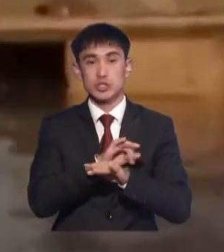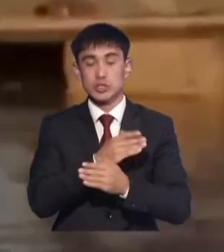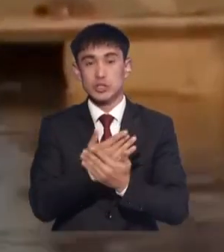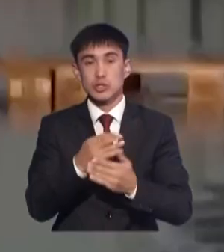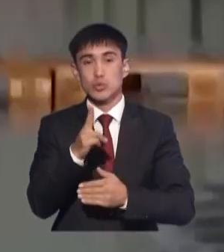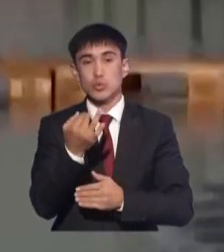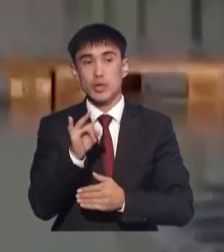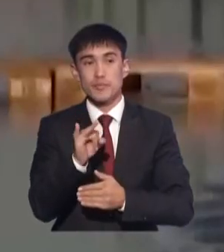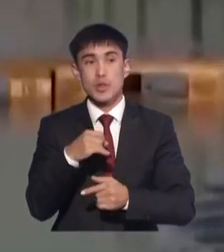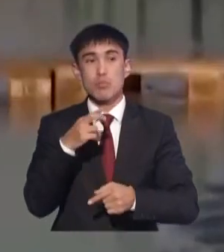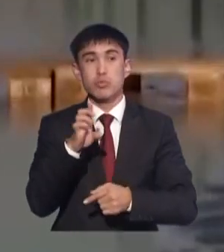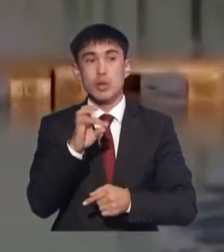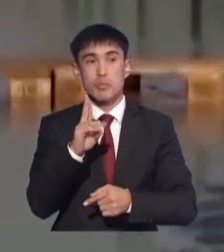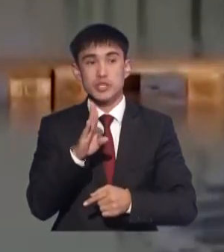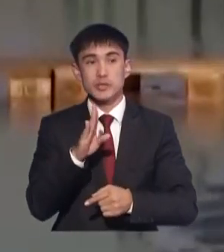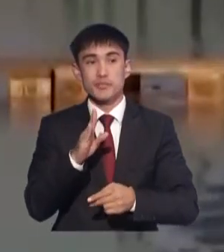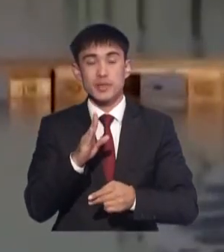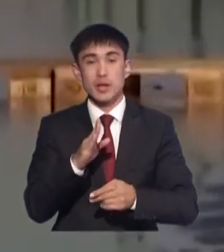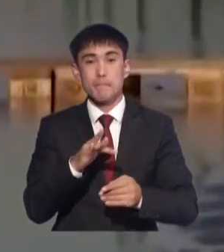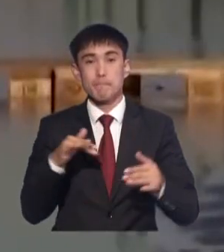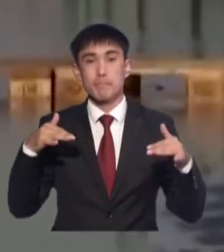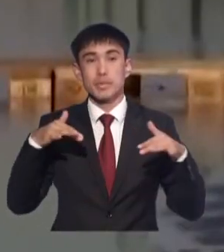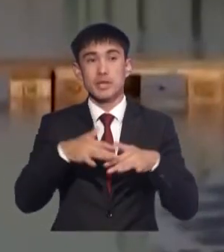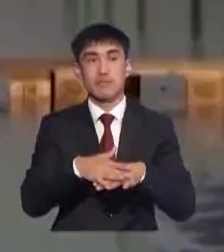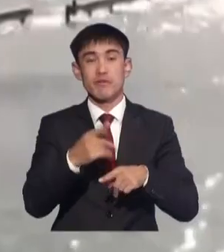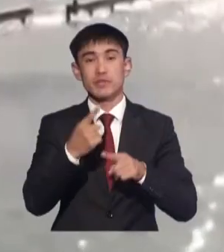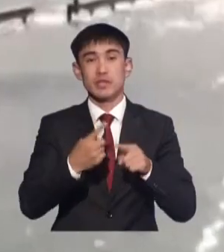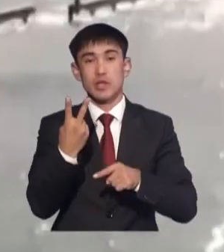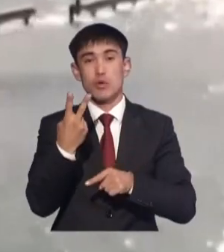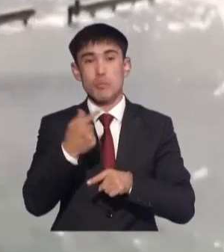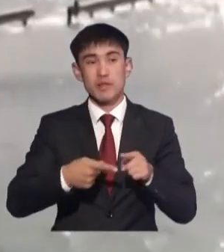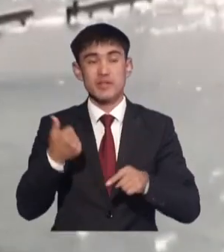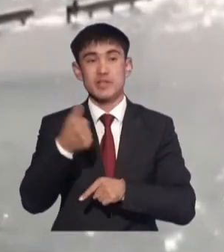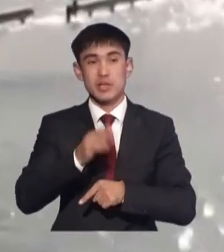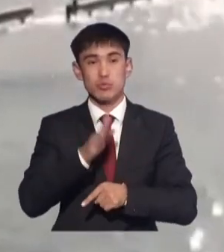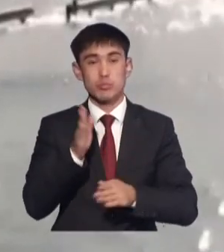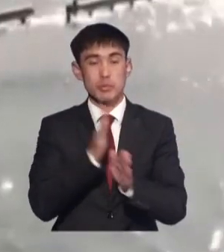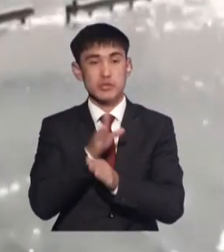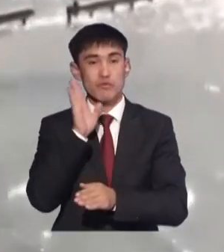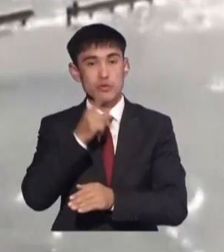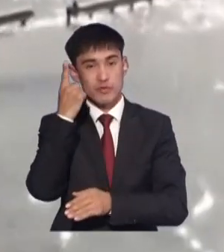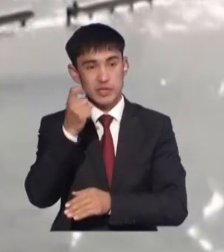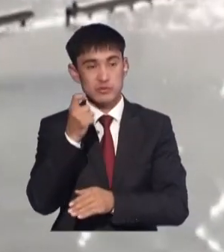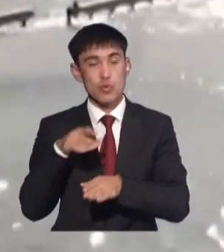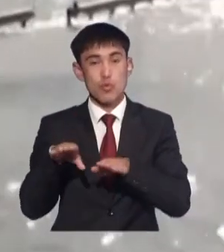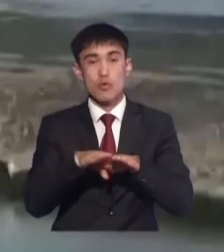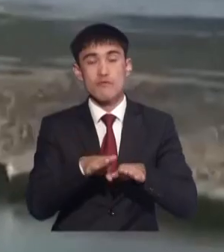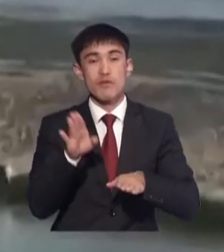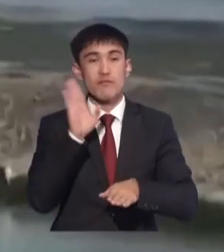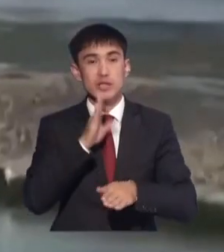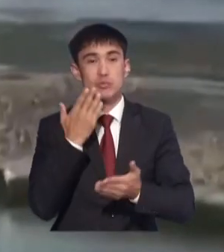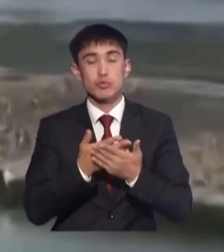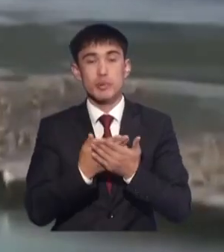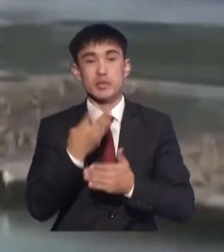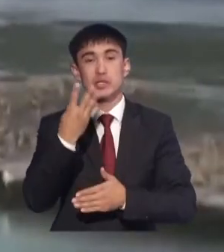на Дунае. В Будапеште пик прилива ожидается во второй половине недели. По прогнозам водного ведомства, уровень воды будет